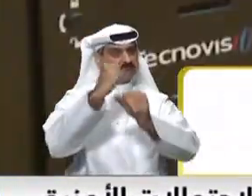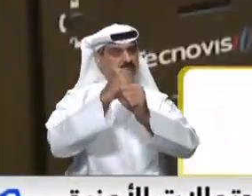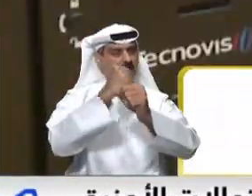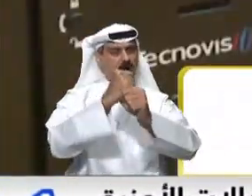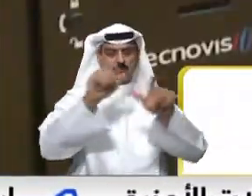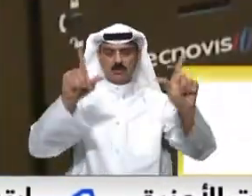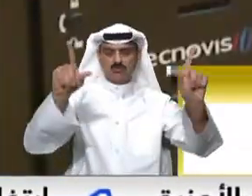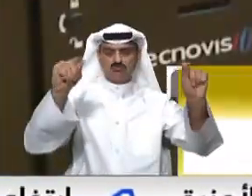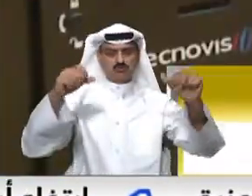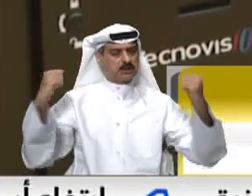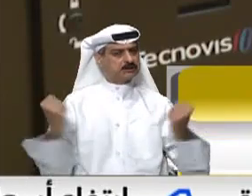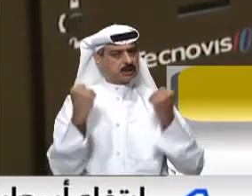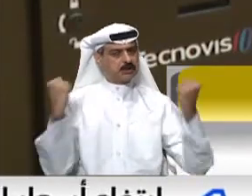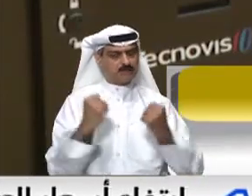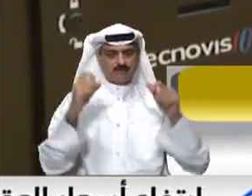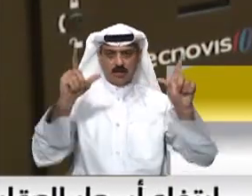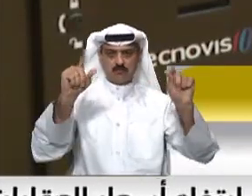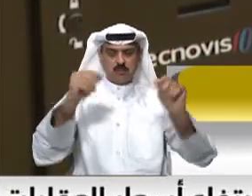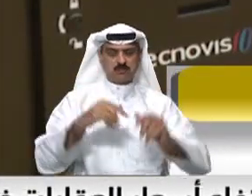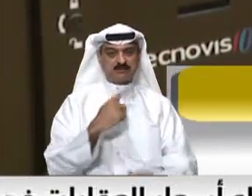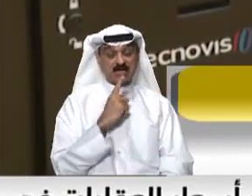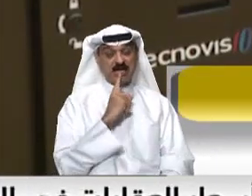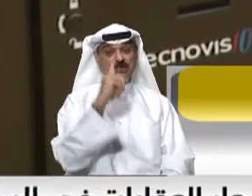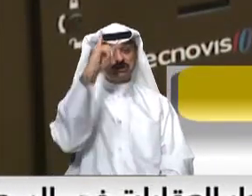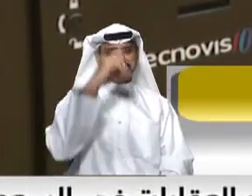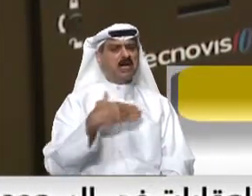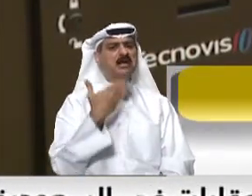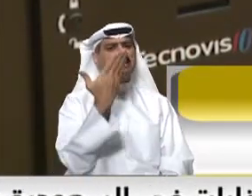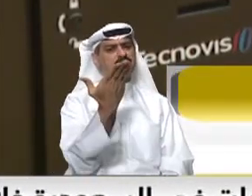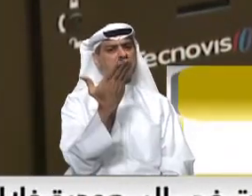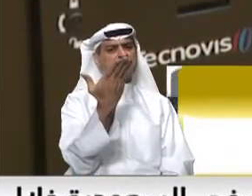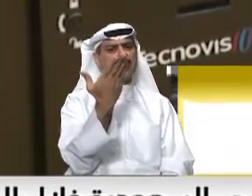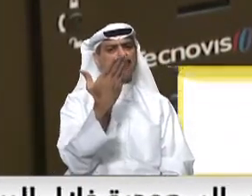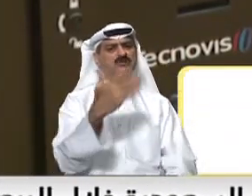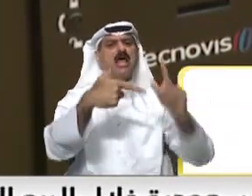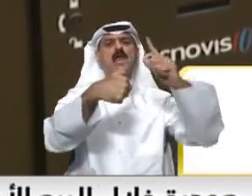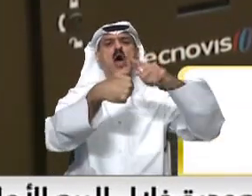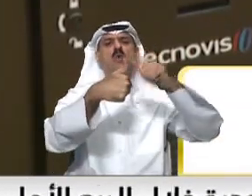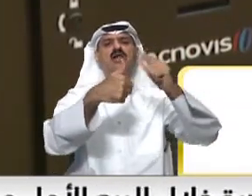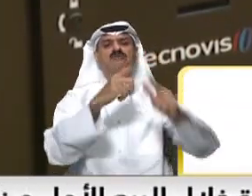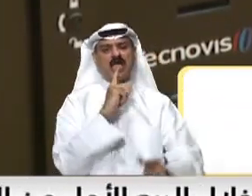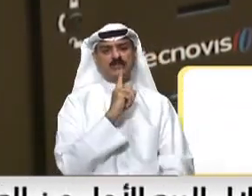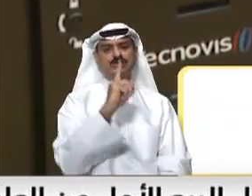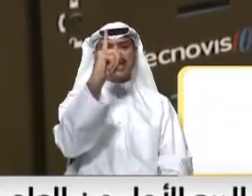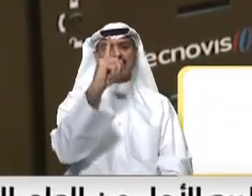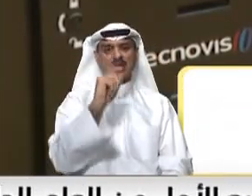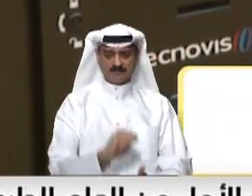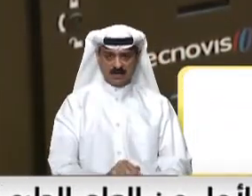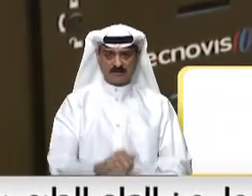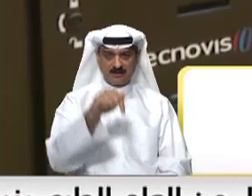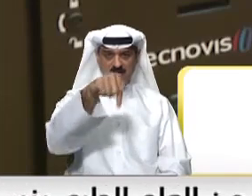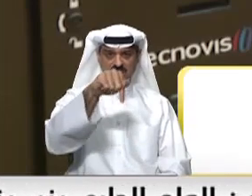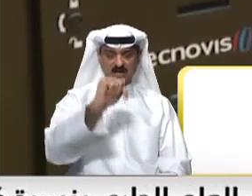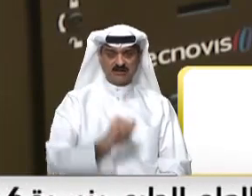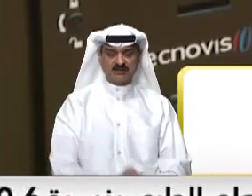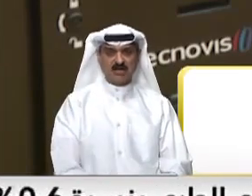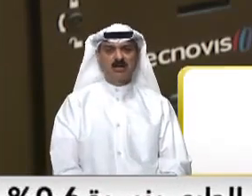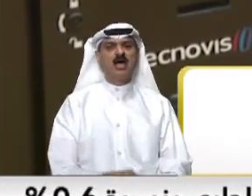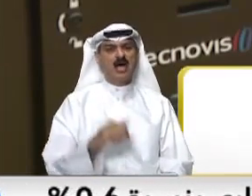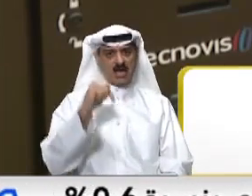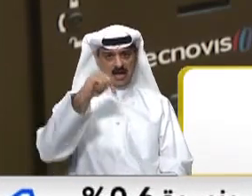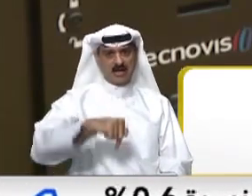الإداري والفني، وإن شاء الله احنا طموحنا طبعا دائما ناخذ المركز الأول، وإن شاء الله بإذن الله عندنا احنا